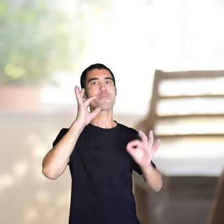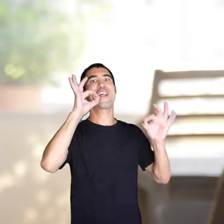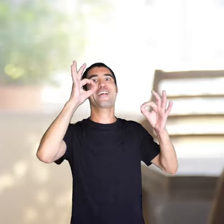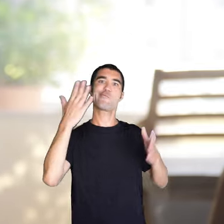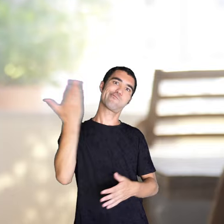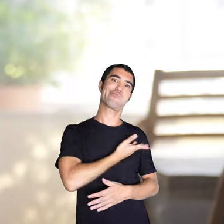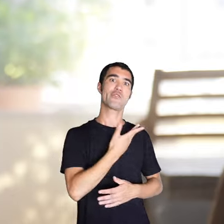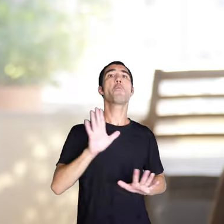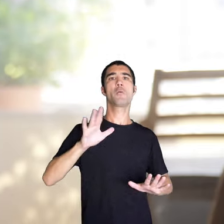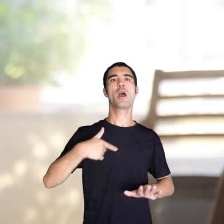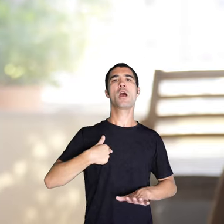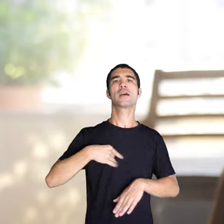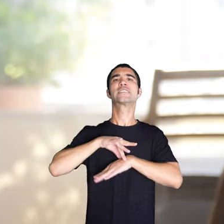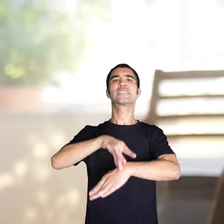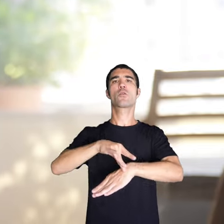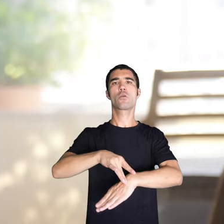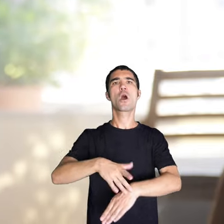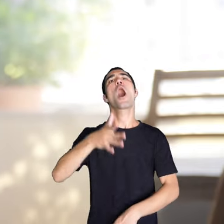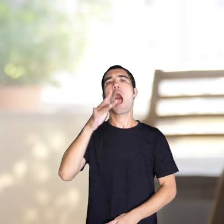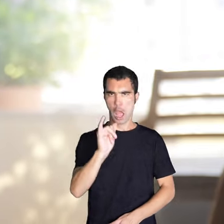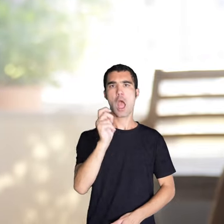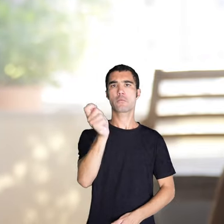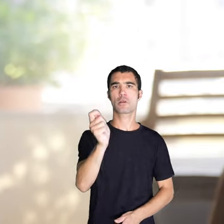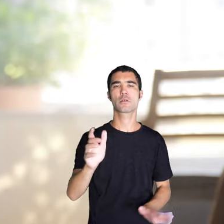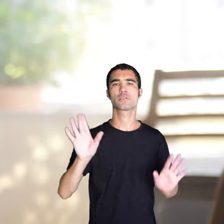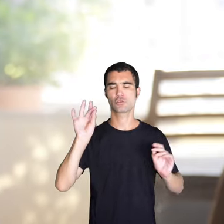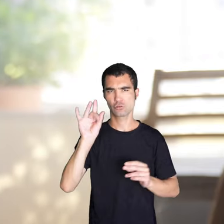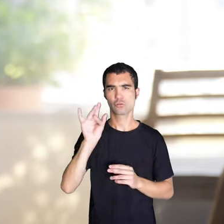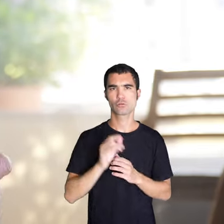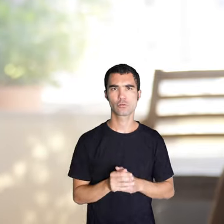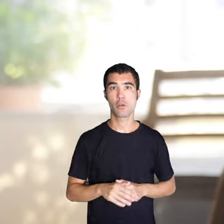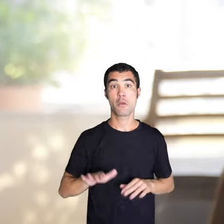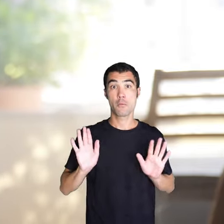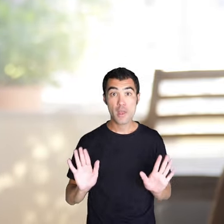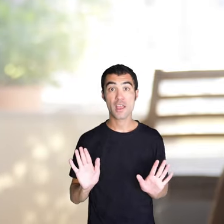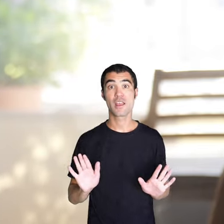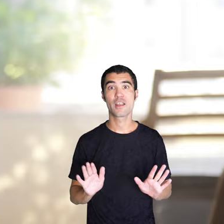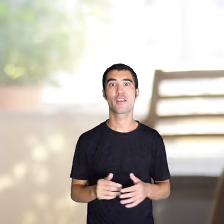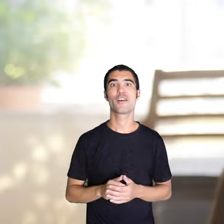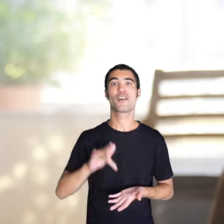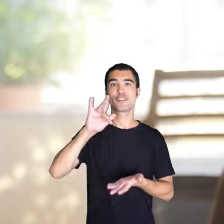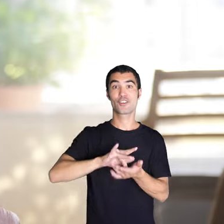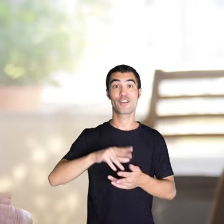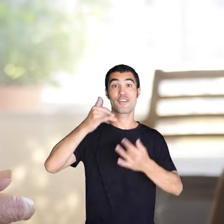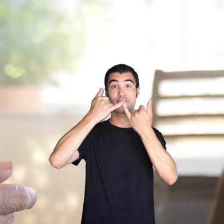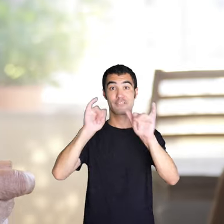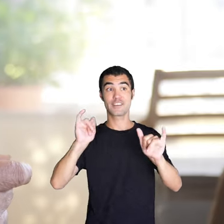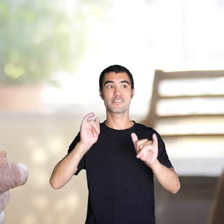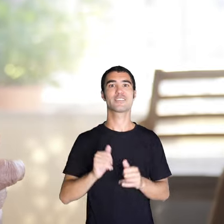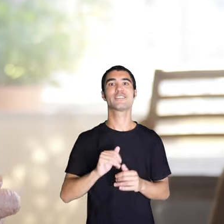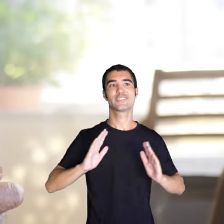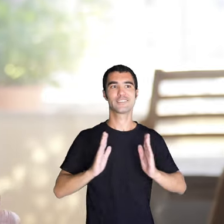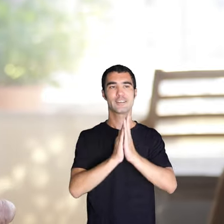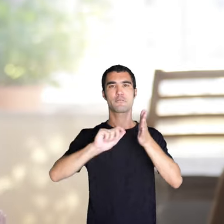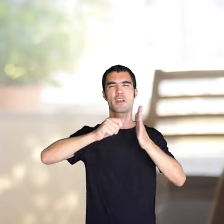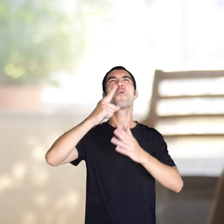tenia un seguro, però no. I aquí a les festes de Sant Pere,